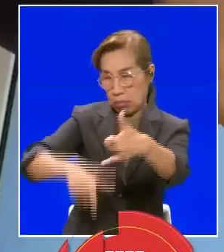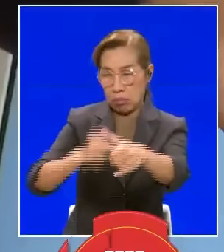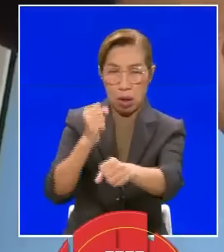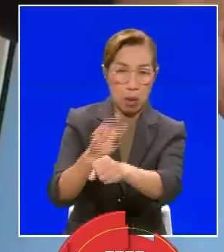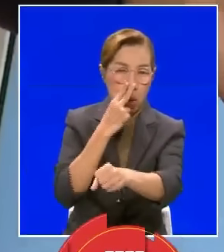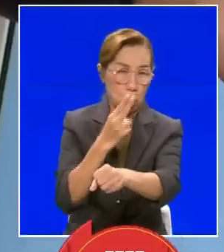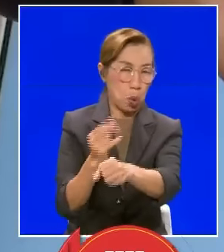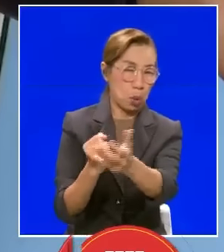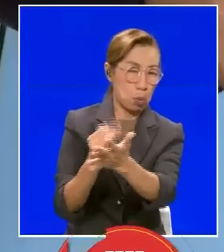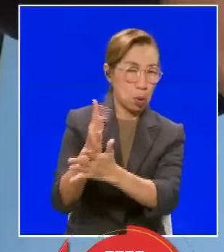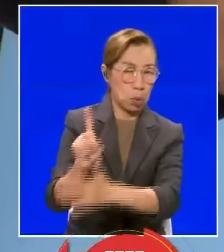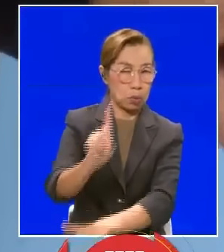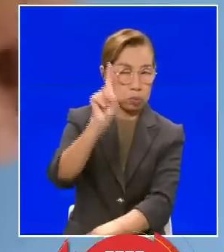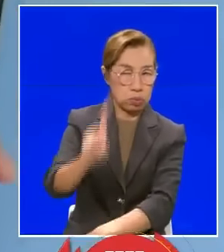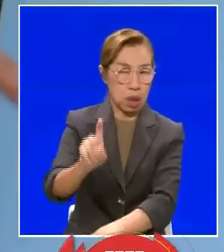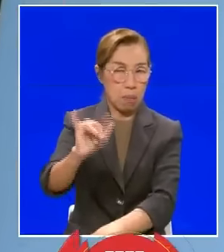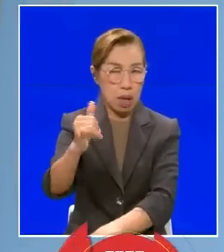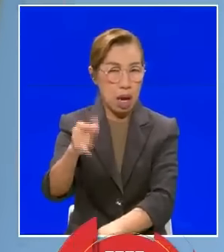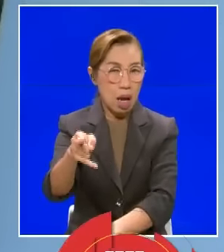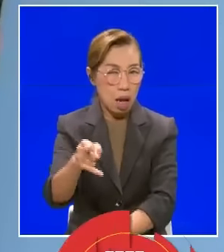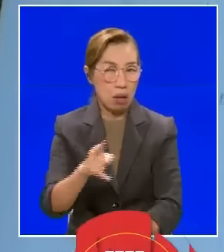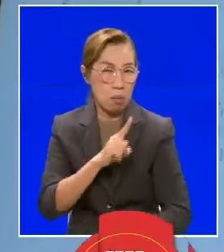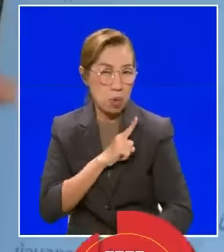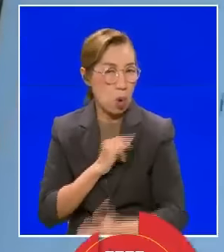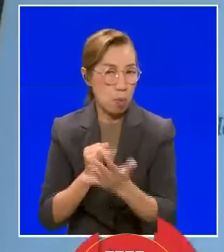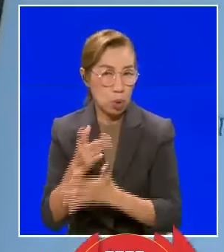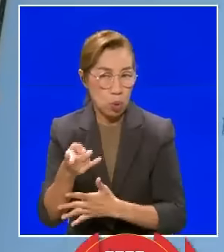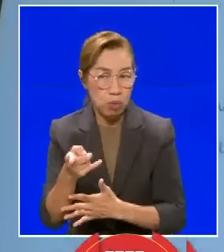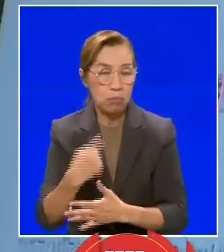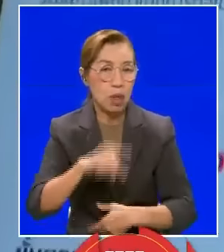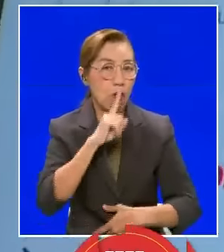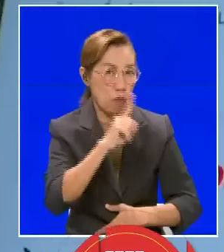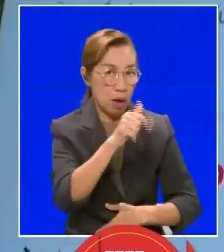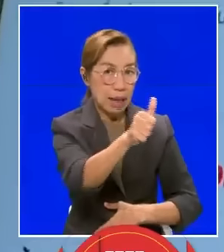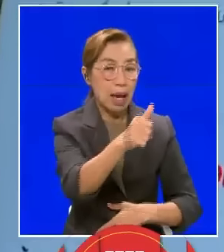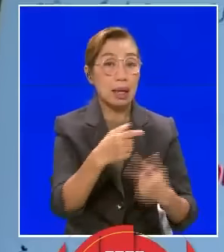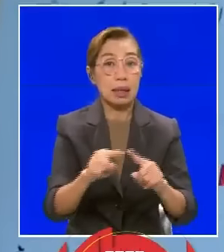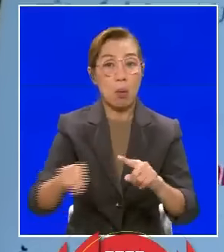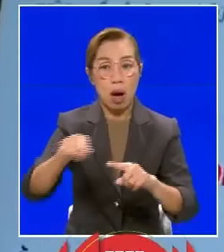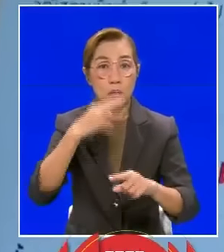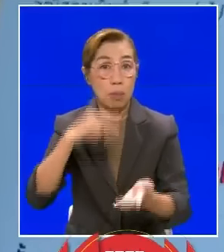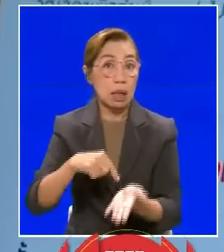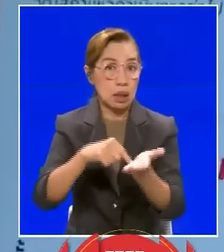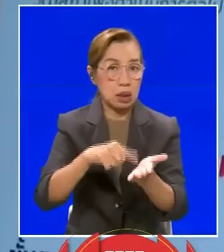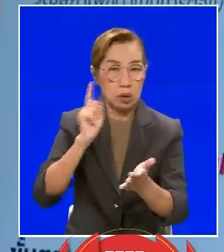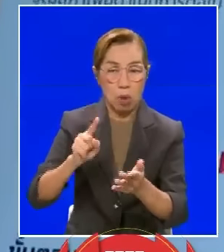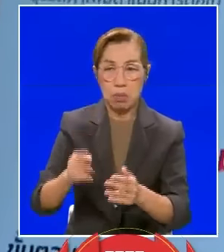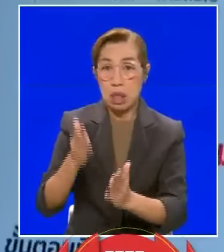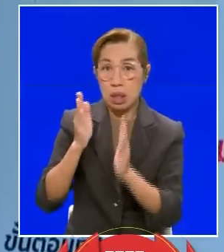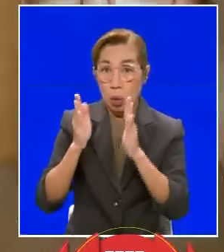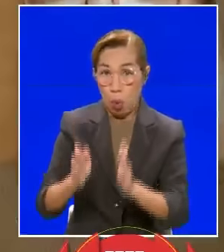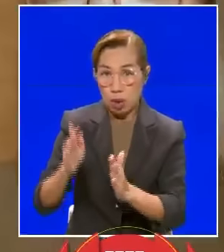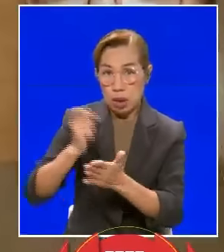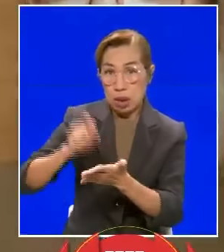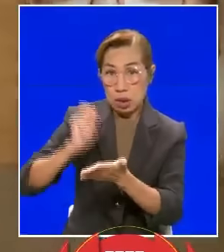มีพฤติกรรมอันควรสงสัยว่าปฏิบัติหน้าที่โดยไม่ชอบก็มีการรวบรวมรายชื่อเพื่อยื่นตรวจสอบกล่าวหากระบวน